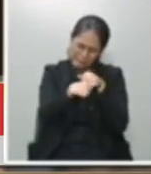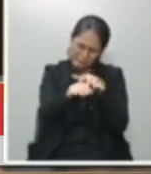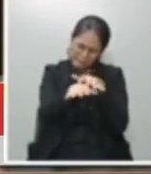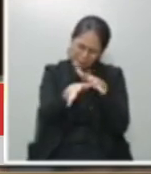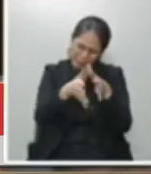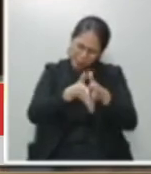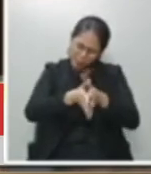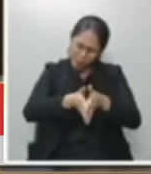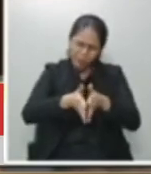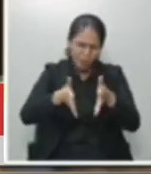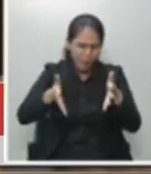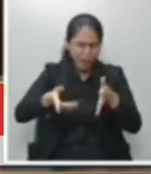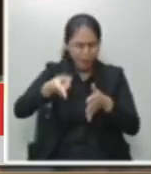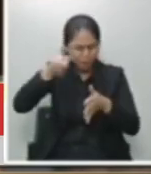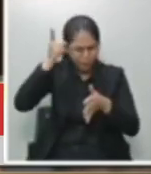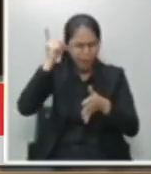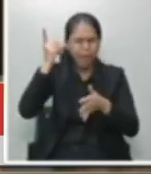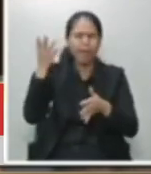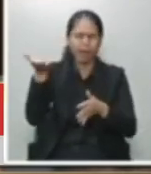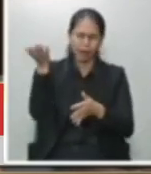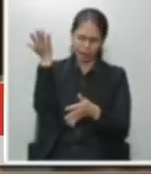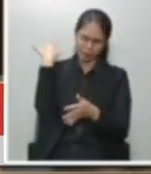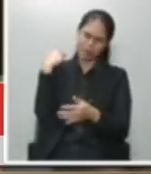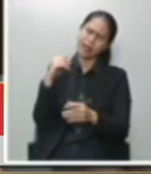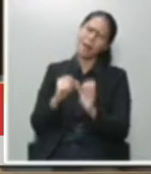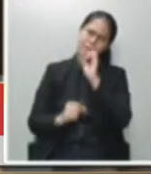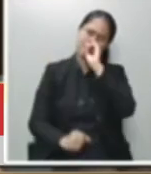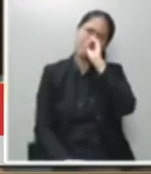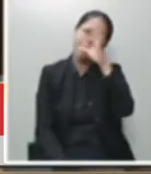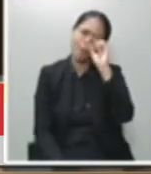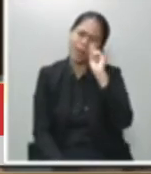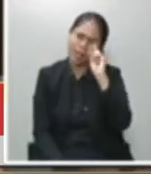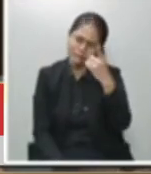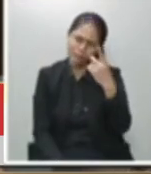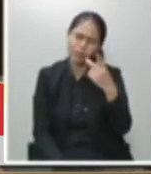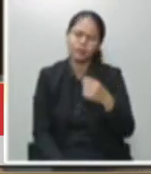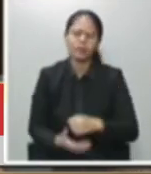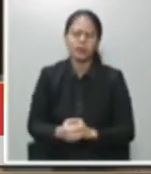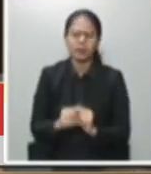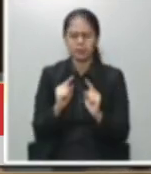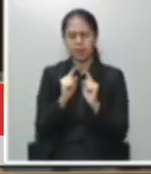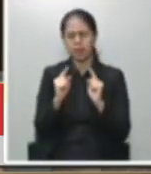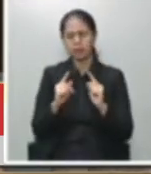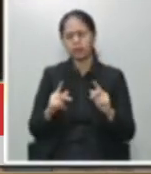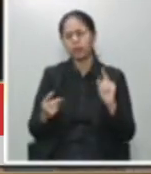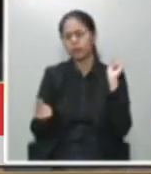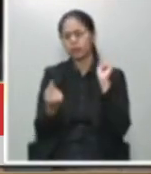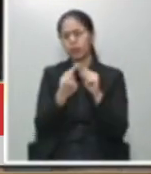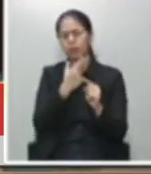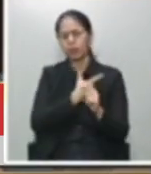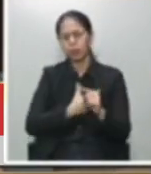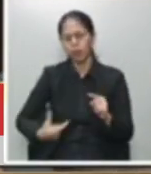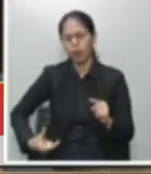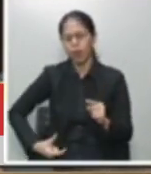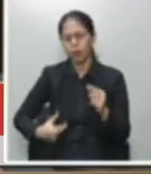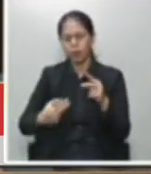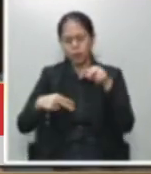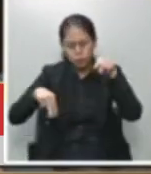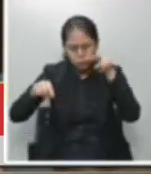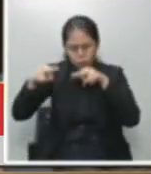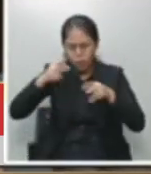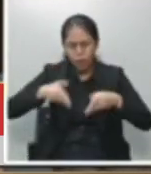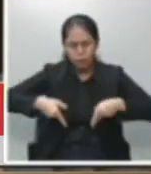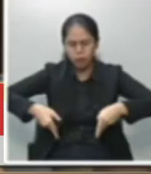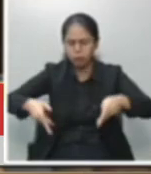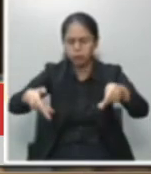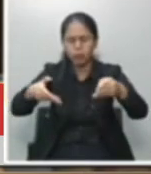รื่องนี้ผมก็ได้หารือในสภาไปครั้งนึงแล้วฮะแต่ว่ากรมทางหลวงชนบทก็ยังไม่ได้กระชับพื้นที่ไม่ได้ดูแลแก้ไขให้ดีขึ้น